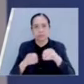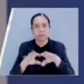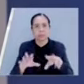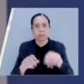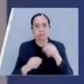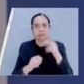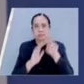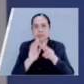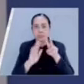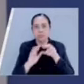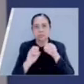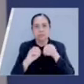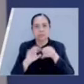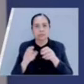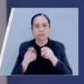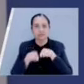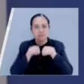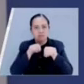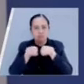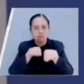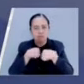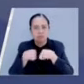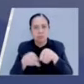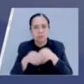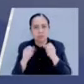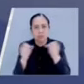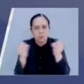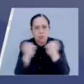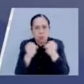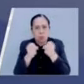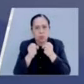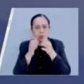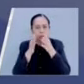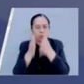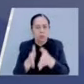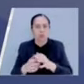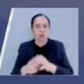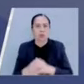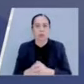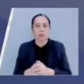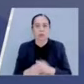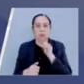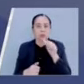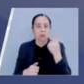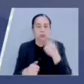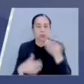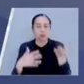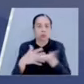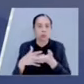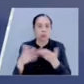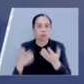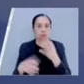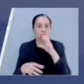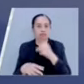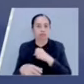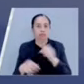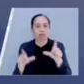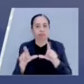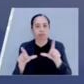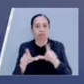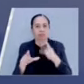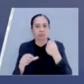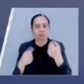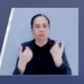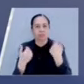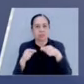dahil nagigitan sa makipot na daan. Hindi lang makakasuhan, posible rin silang mawala ng lisensya dahil sa banggaan habang